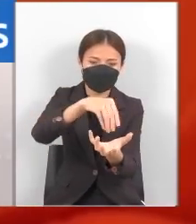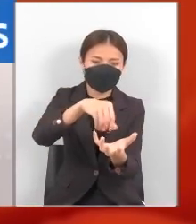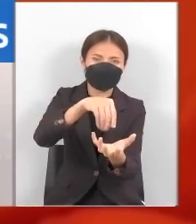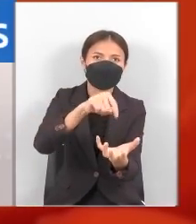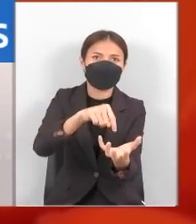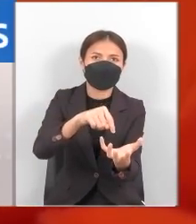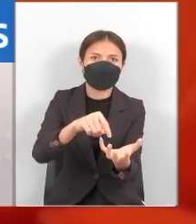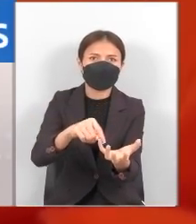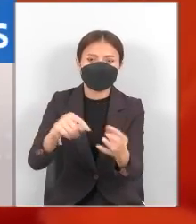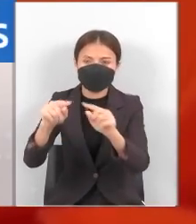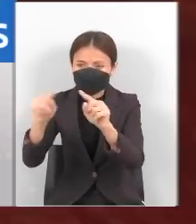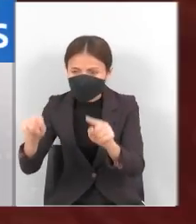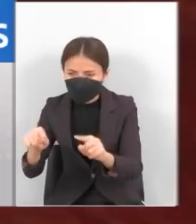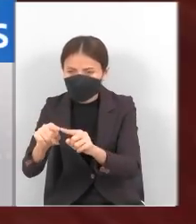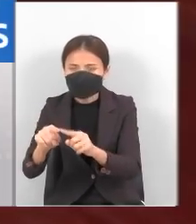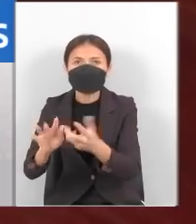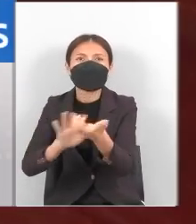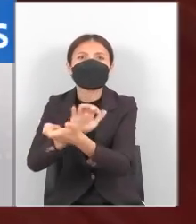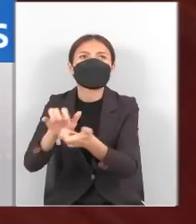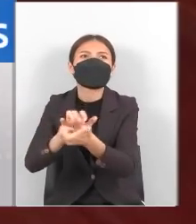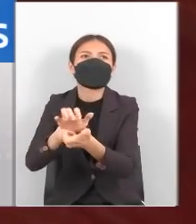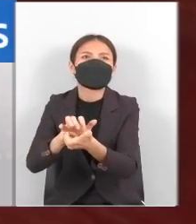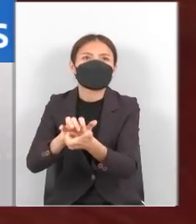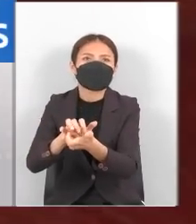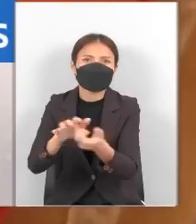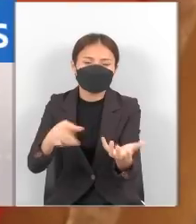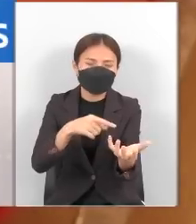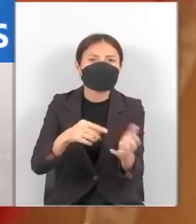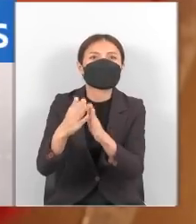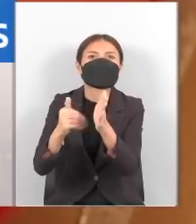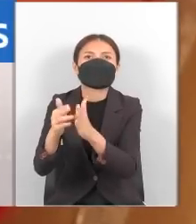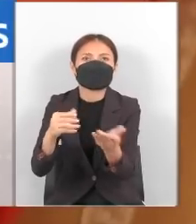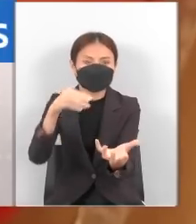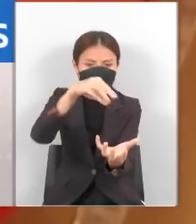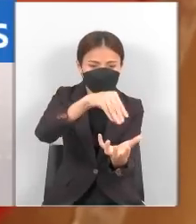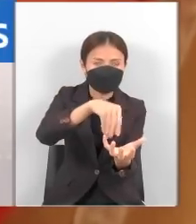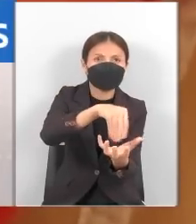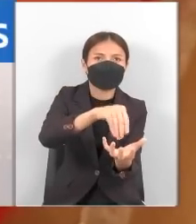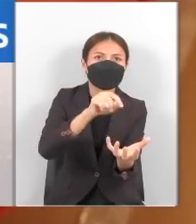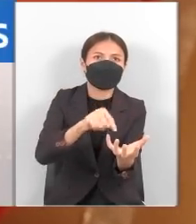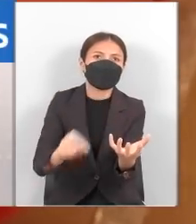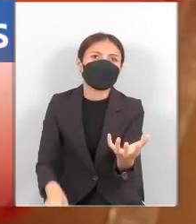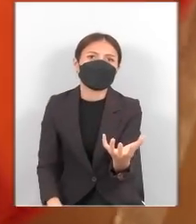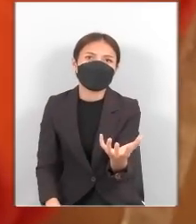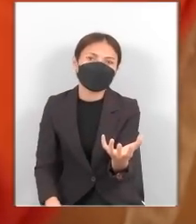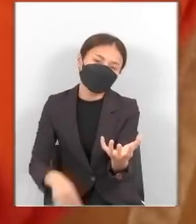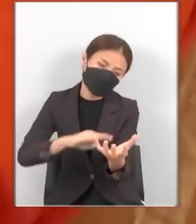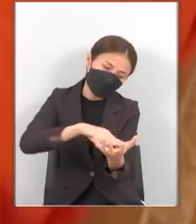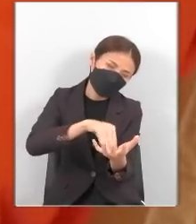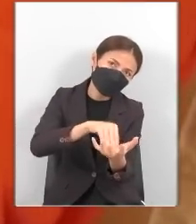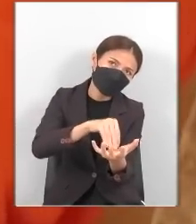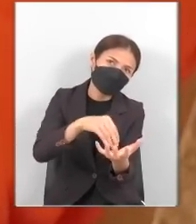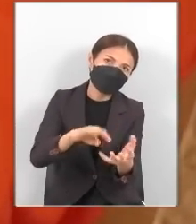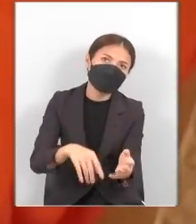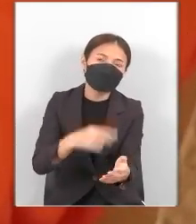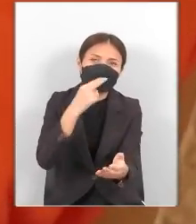ผงกันชื้นเอามาผสมกับสีผสมอาหารอยากได้สีไหนเลือกเลยแล้วก็เอาฟานเอาชานหมากมาผสมเกิดปฏิกิริยากับวัตถุให้เป็นพระธาตุสีส